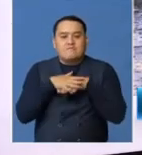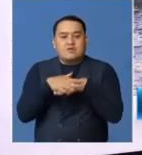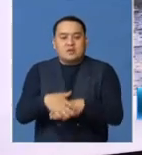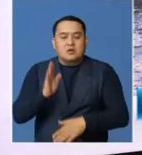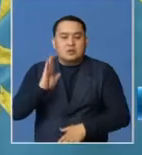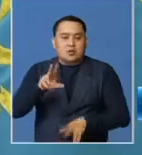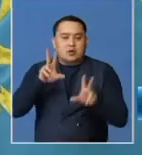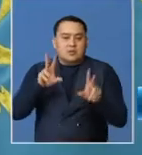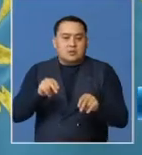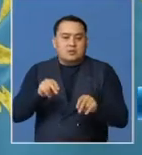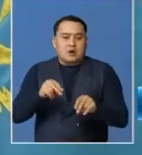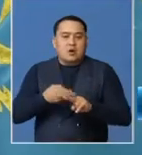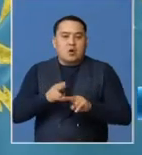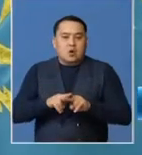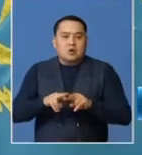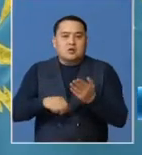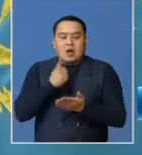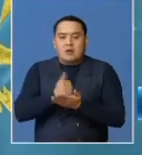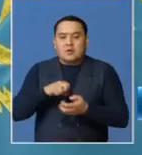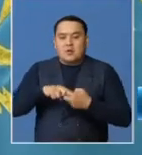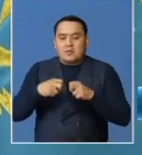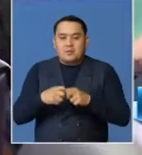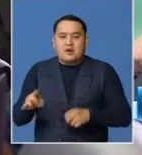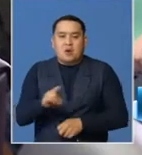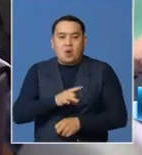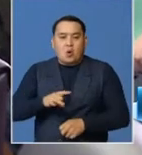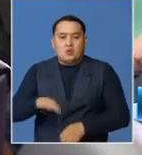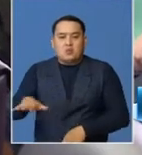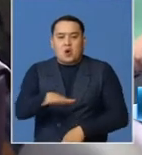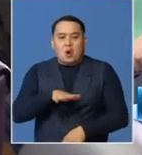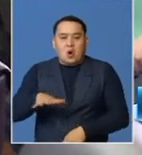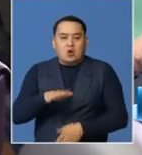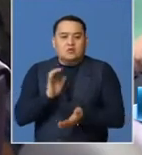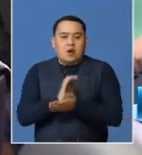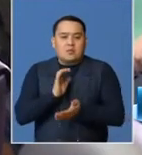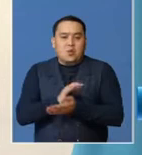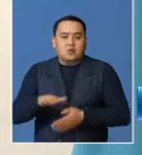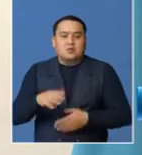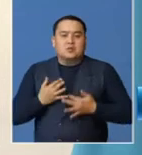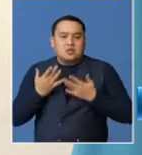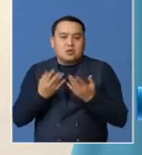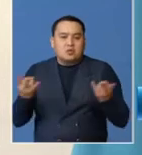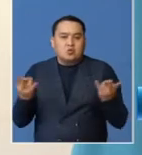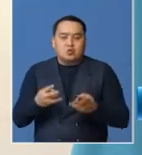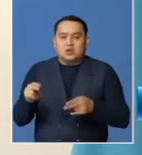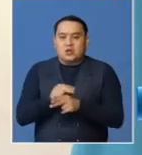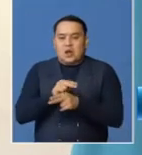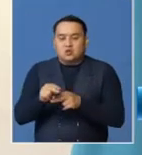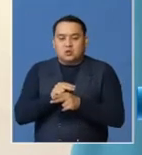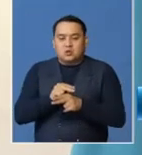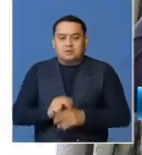заверил Лязат Турлашев. Еще одна из главных проблем района – полигон на окраине районного центра, требующий скорейшей